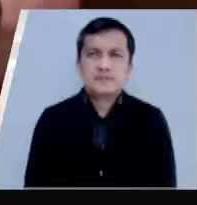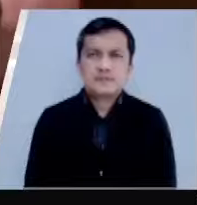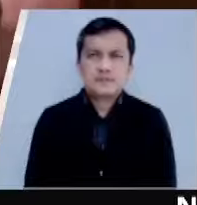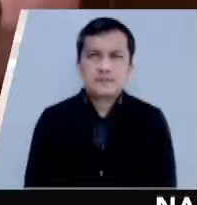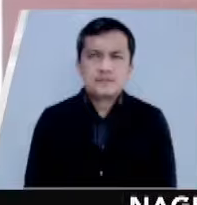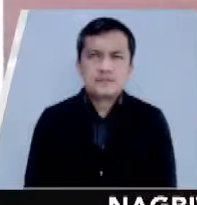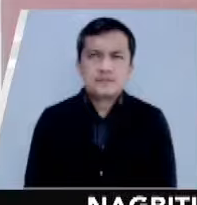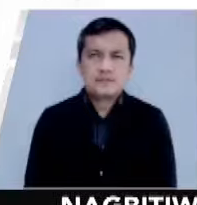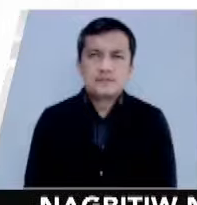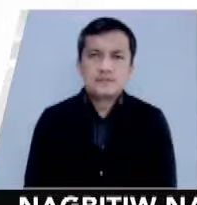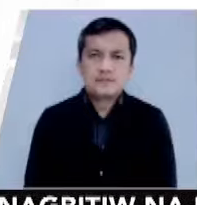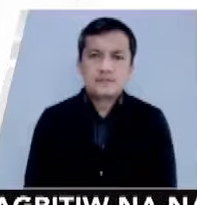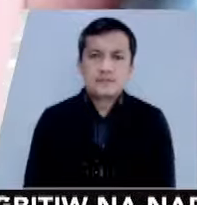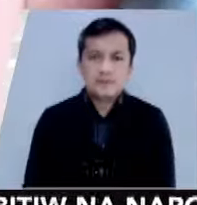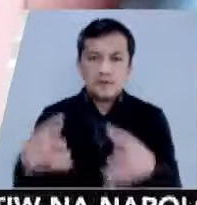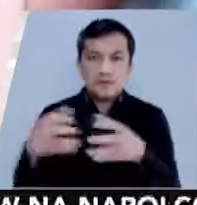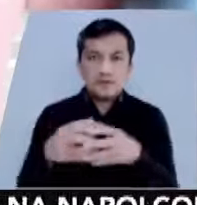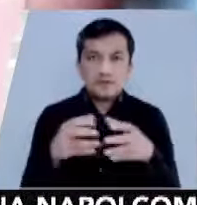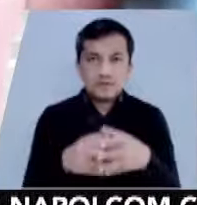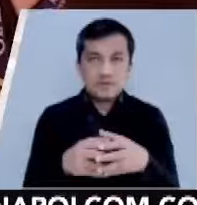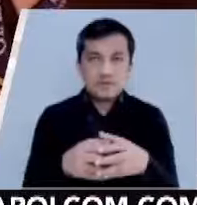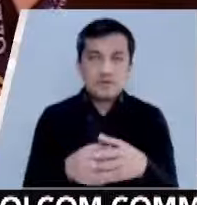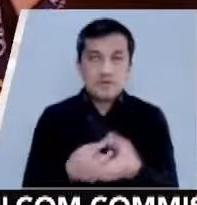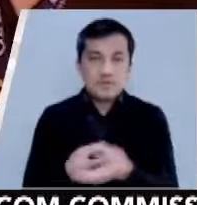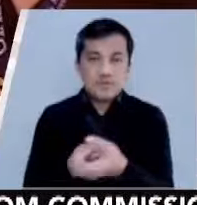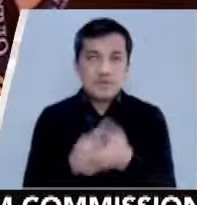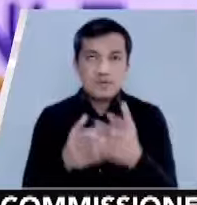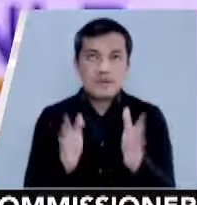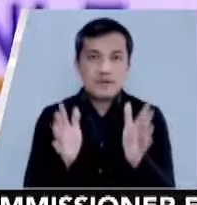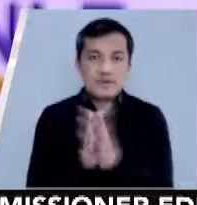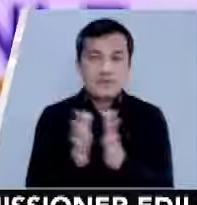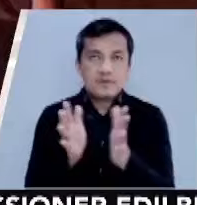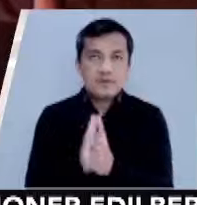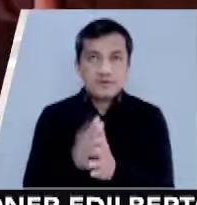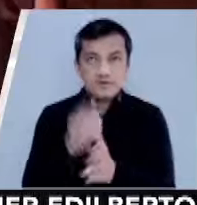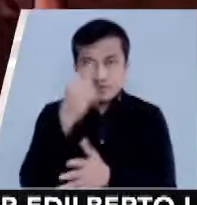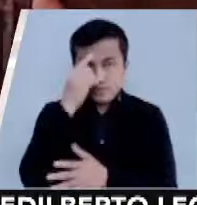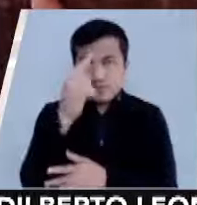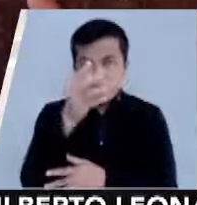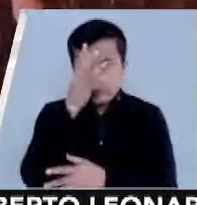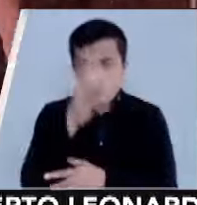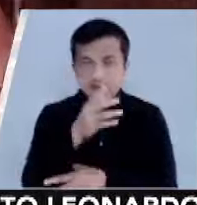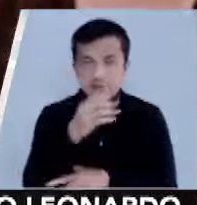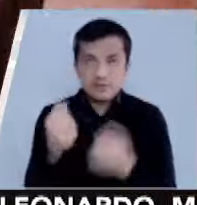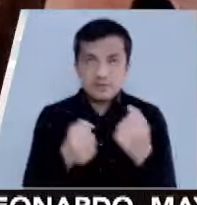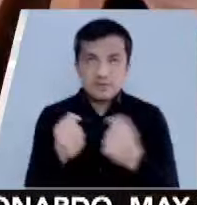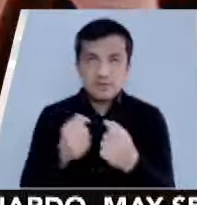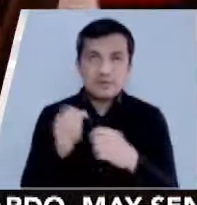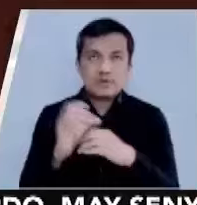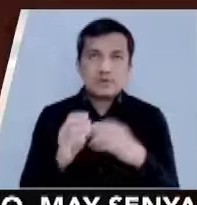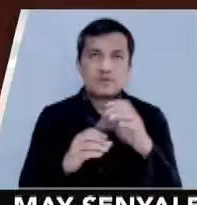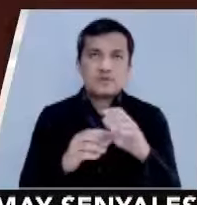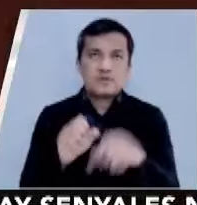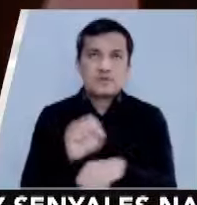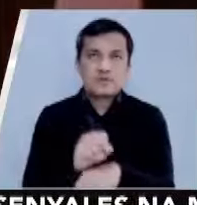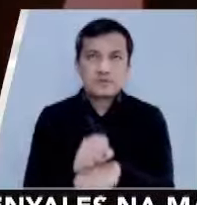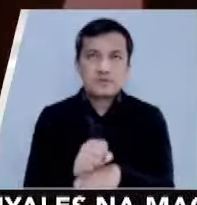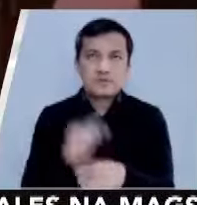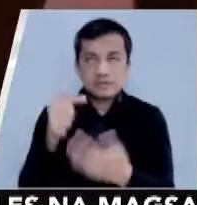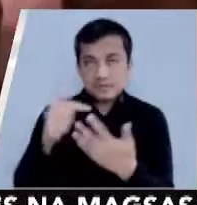Party list group ng mga bombero, vendor, solo parents, motorista, construction workers. Ilan lamang yan sa